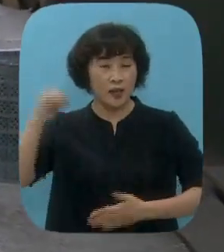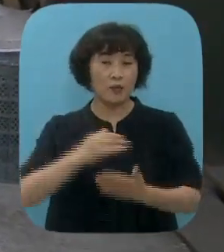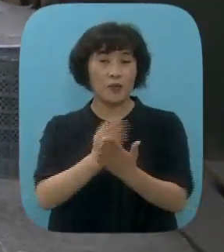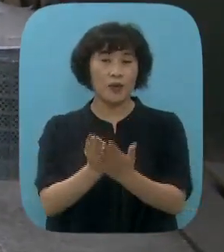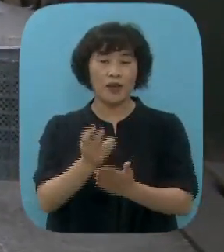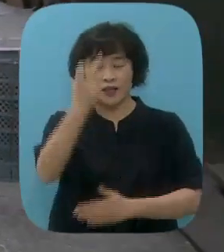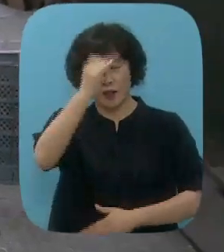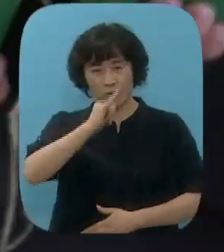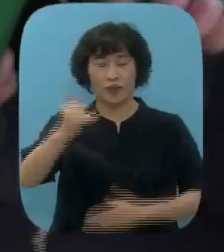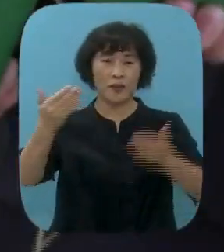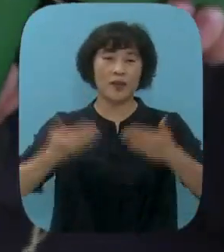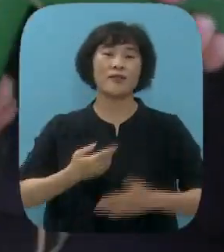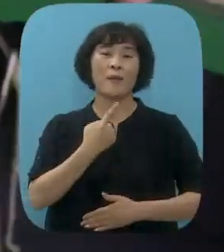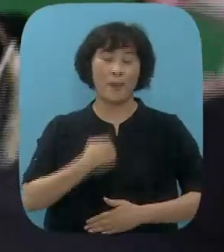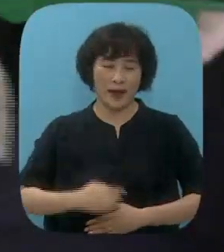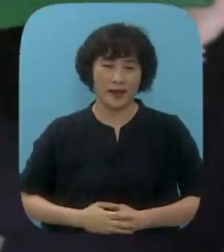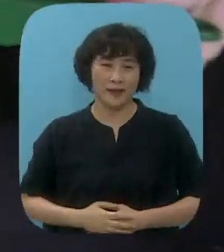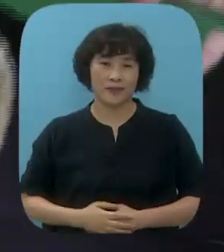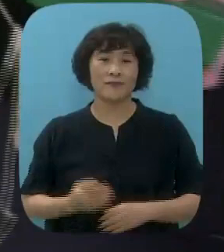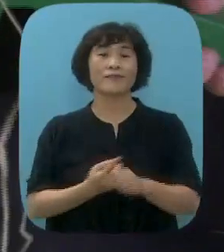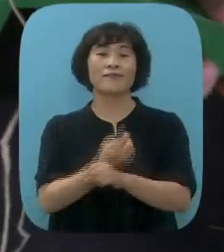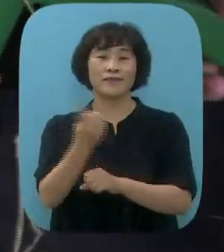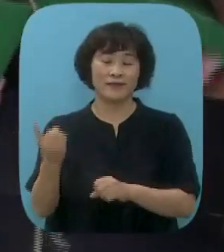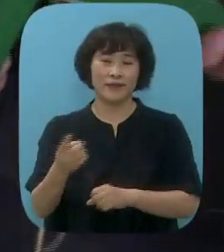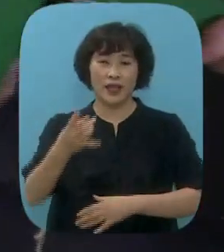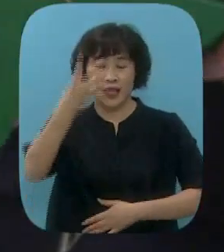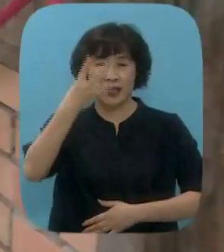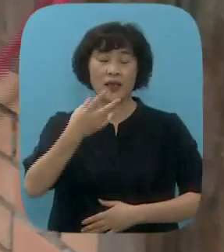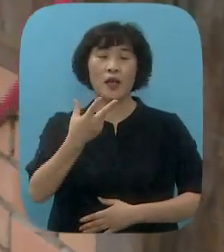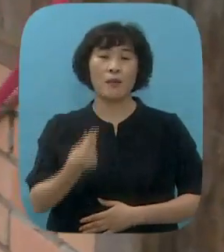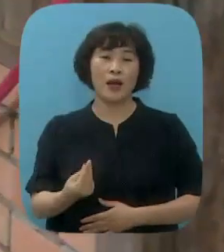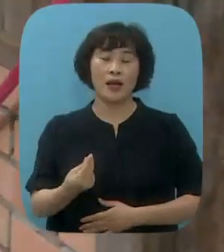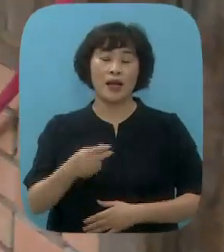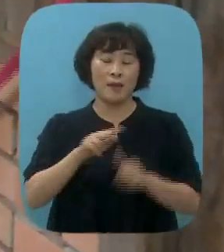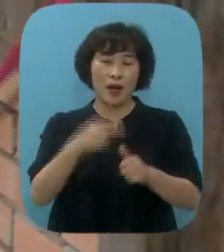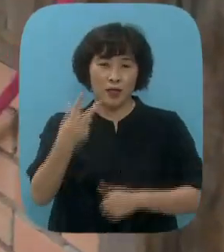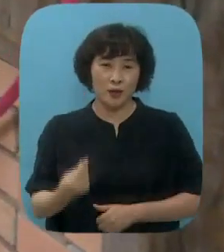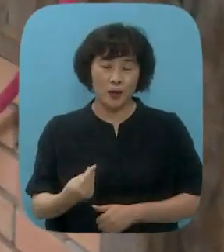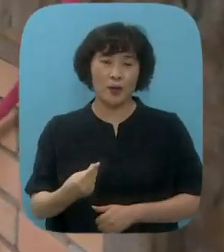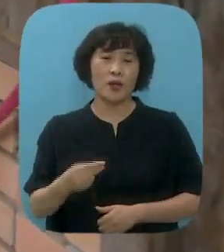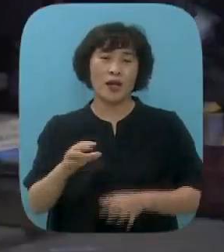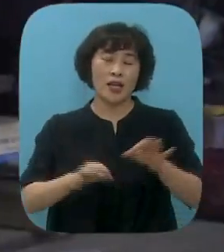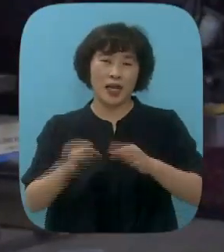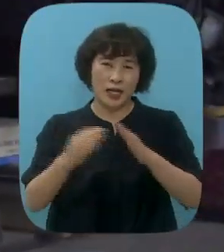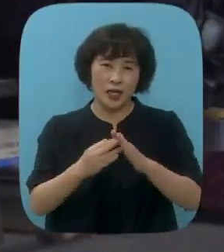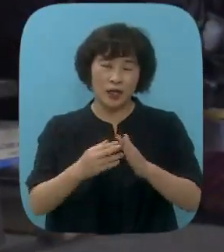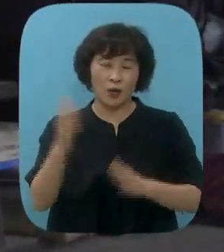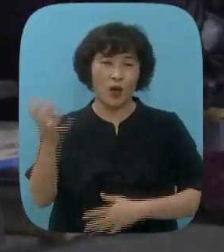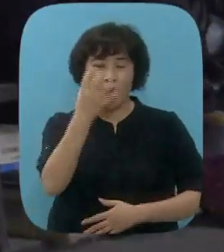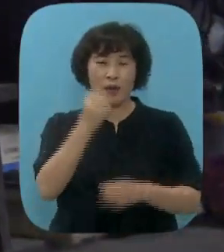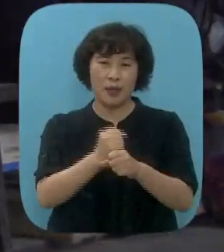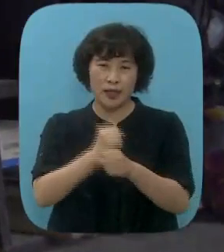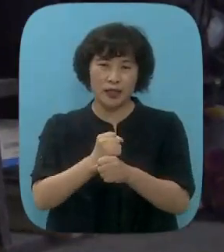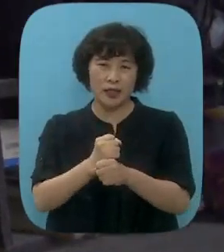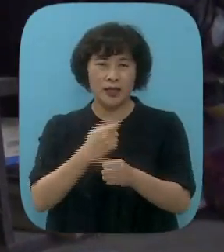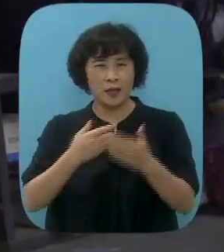부문에서 최우수상을 받았습니다. 이외에도 아트 말똥삽과 말가면 만들기 등 새로운 체험 프로그램을 개발하고